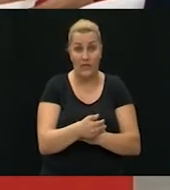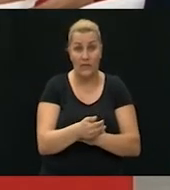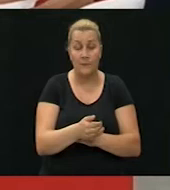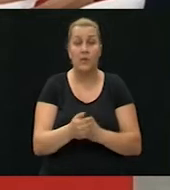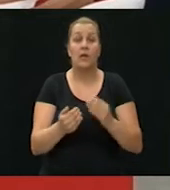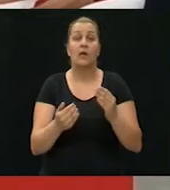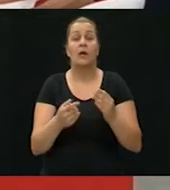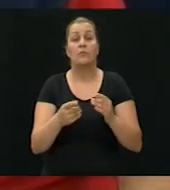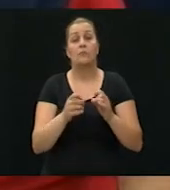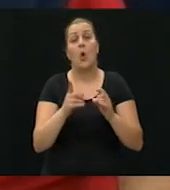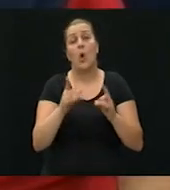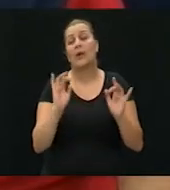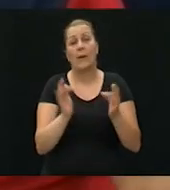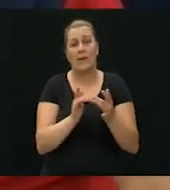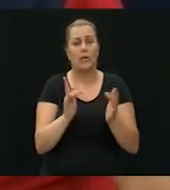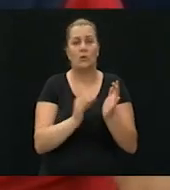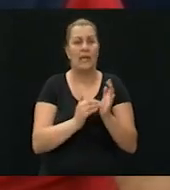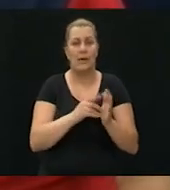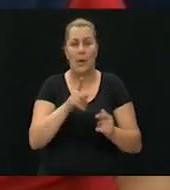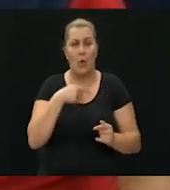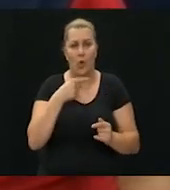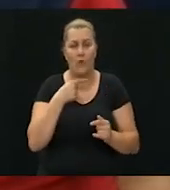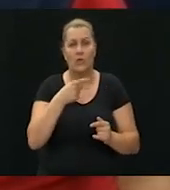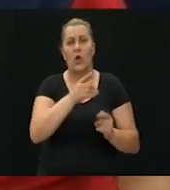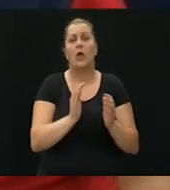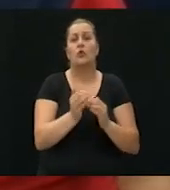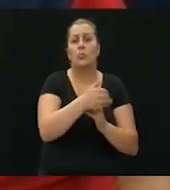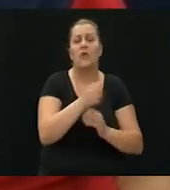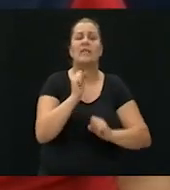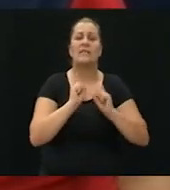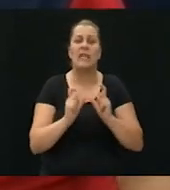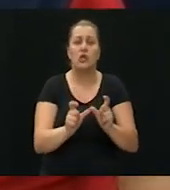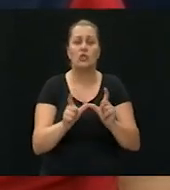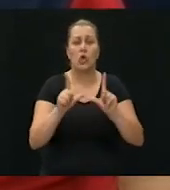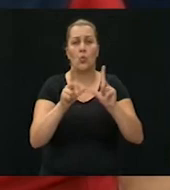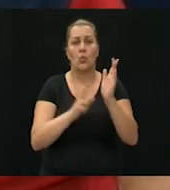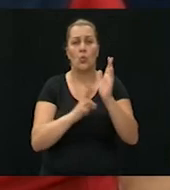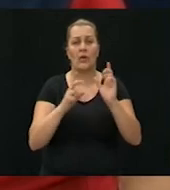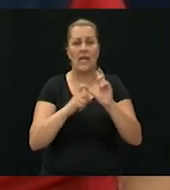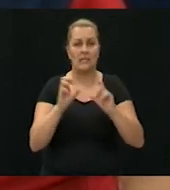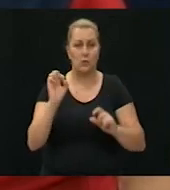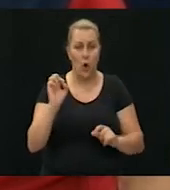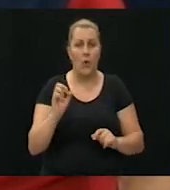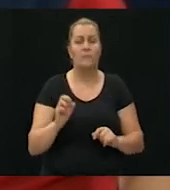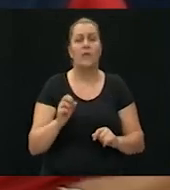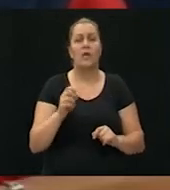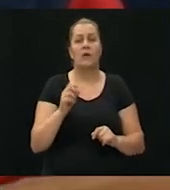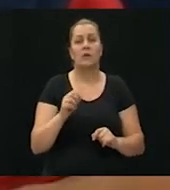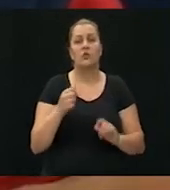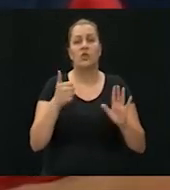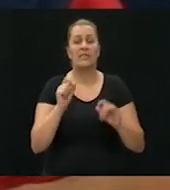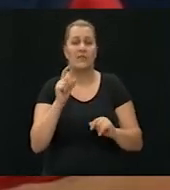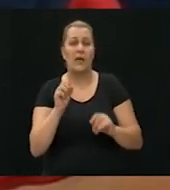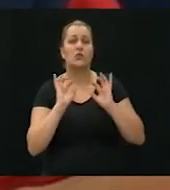o bestijalnosti i neprijatelja, ne treba ni govoriti, grad zaštićen UNESCO-om 6.12. krvavo na sam